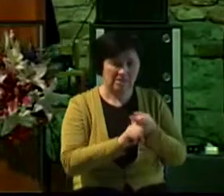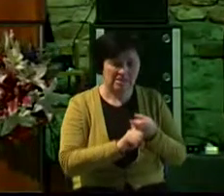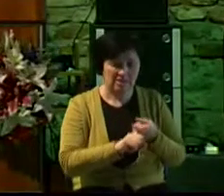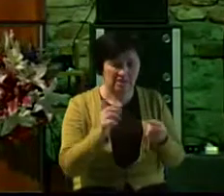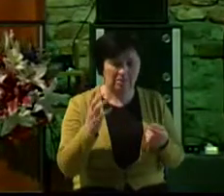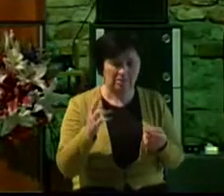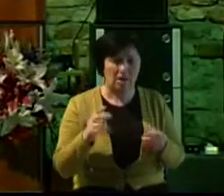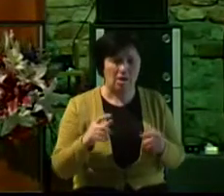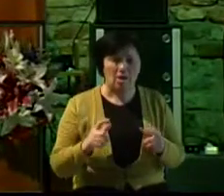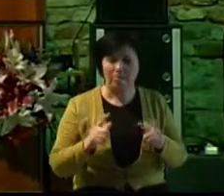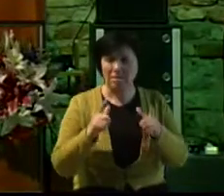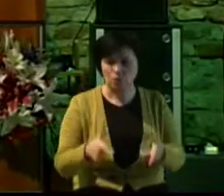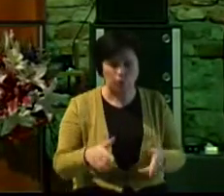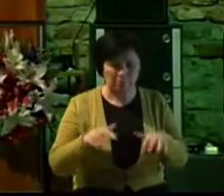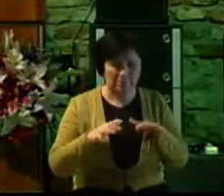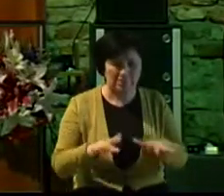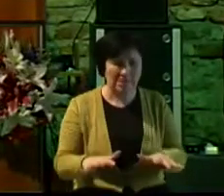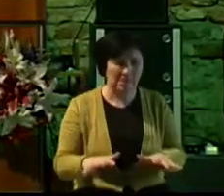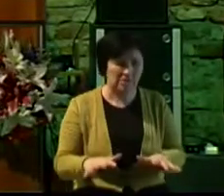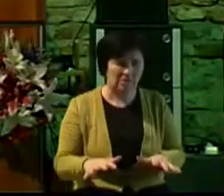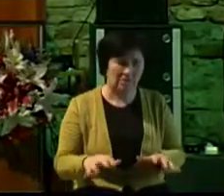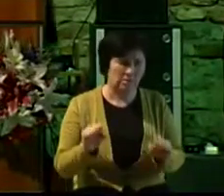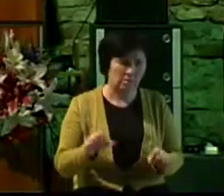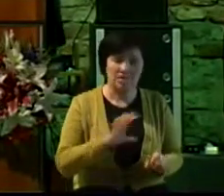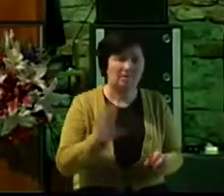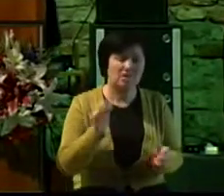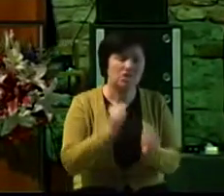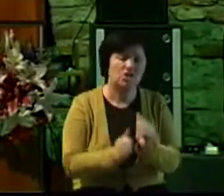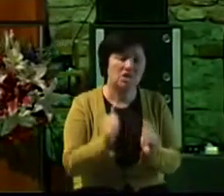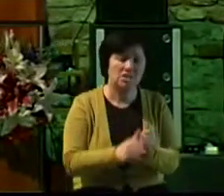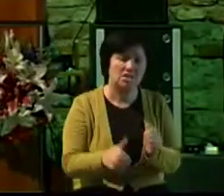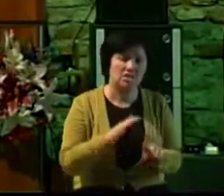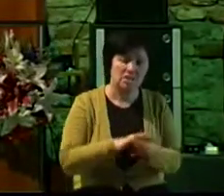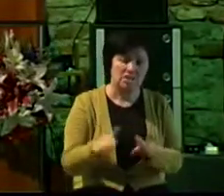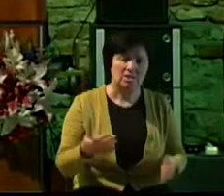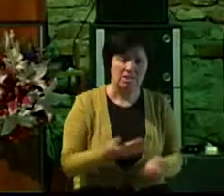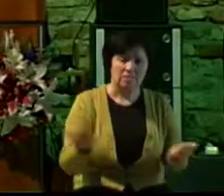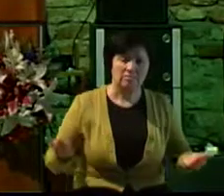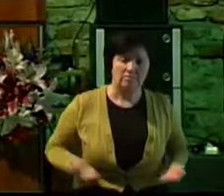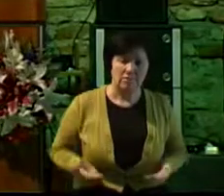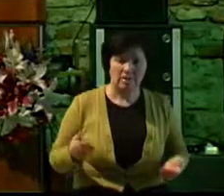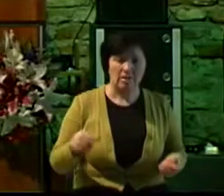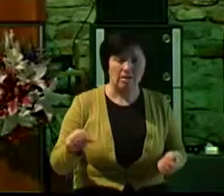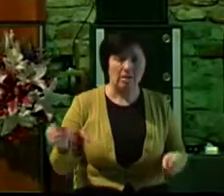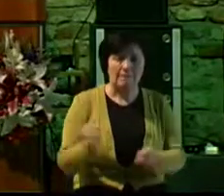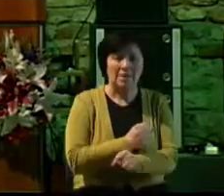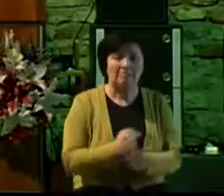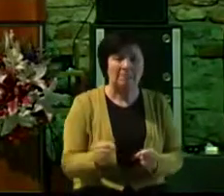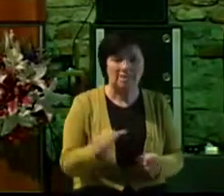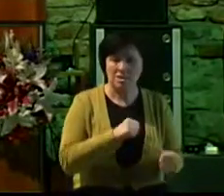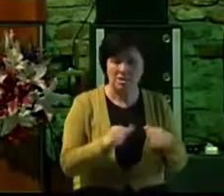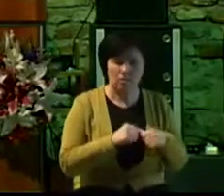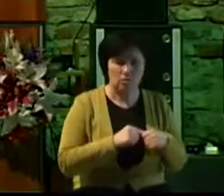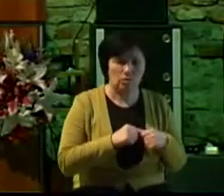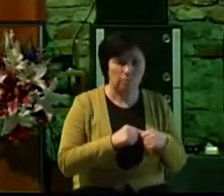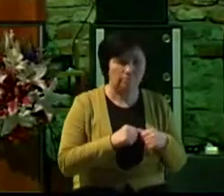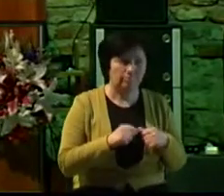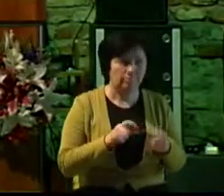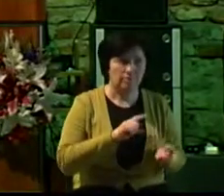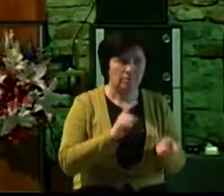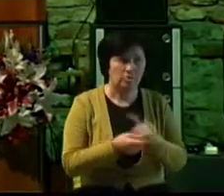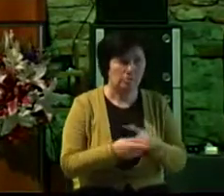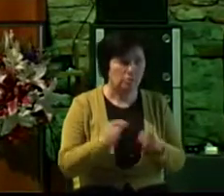какими-то поступками и действиями, он, может быть, не так часто совершается в нашей жизни, и борьба с грехом переносится в сферу